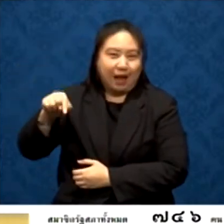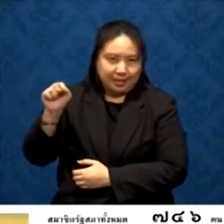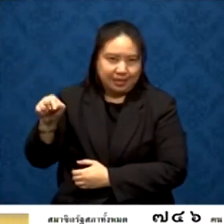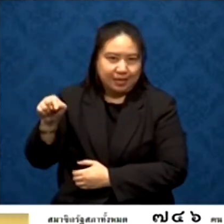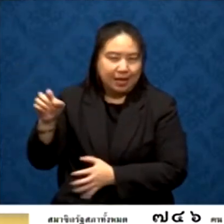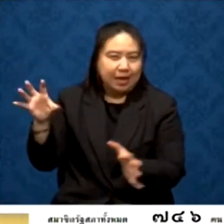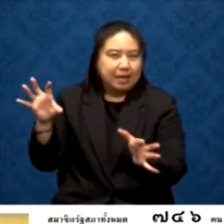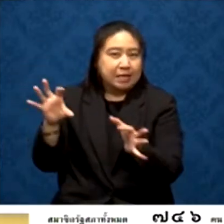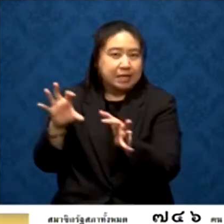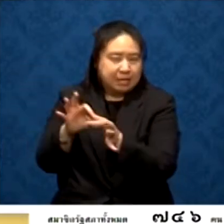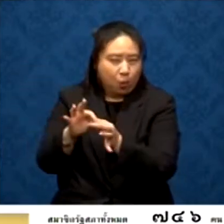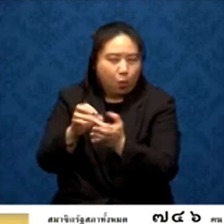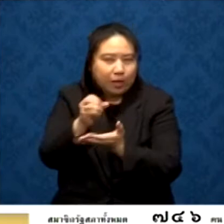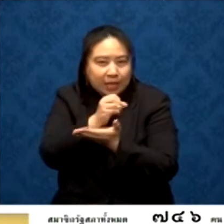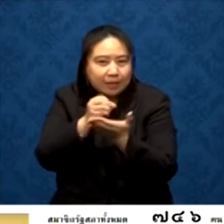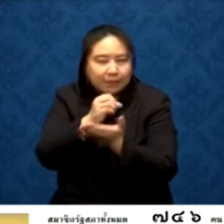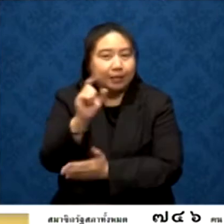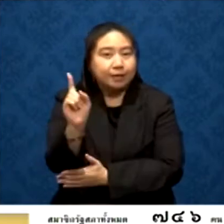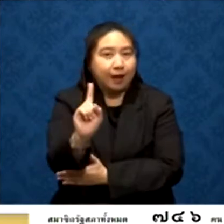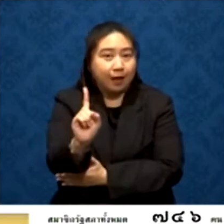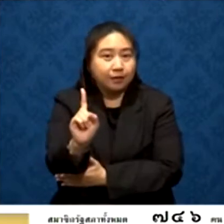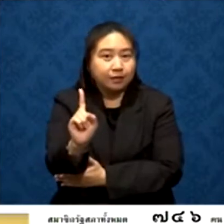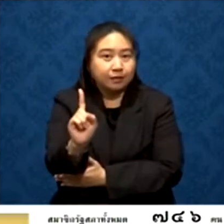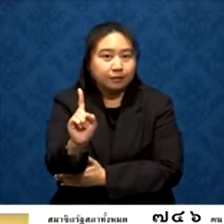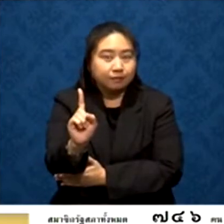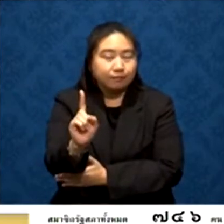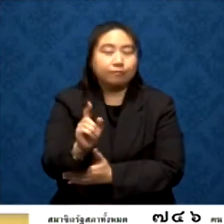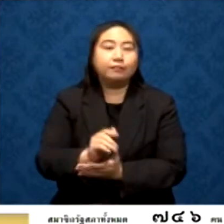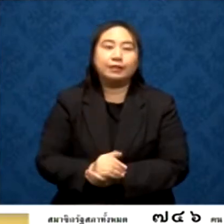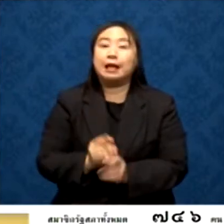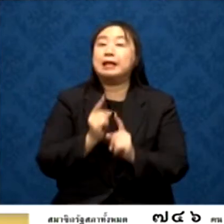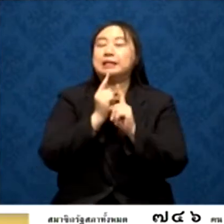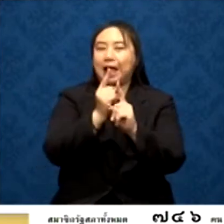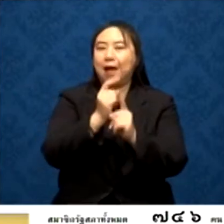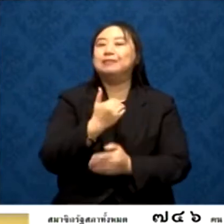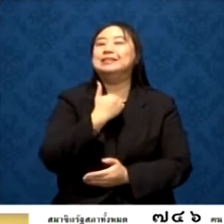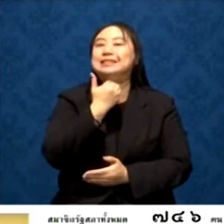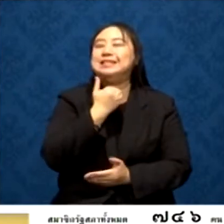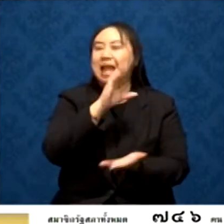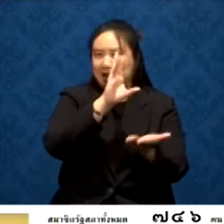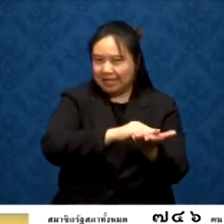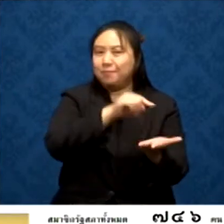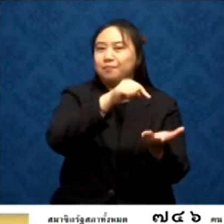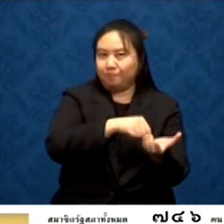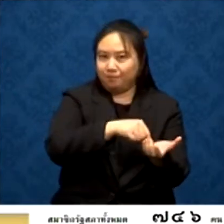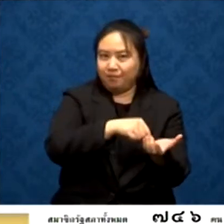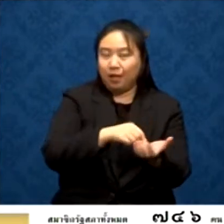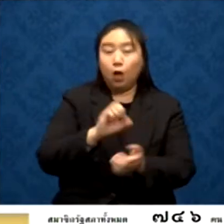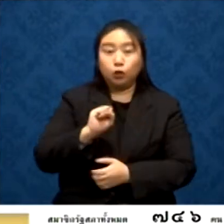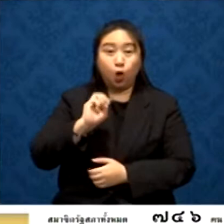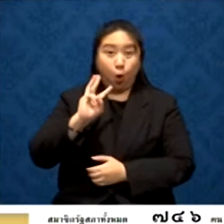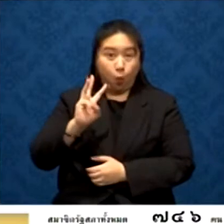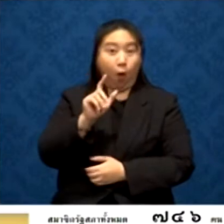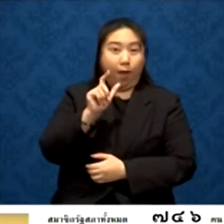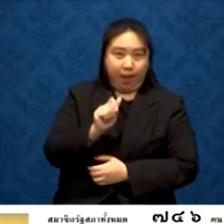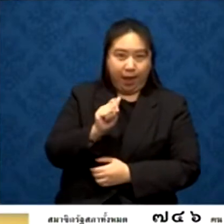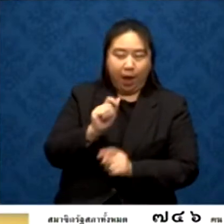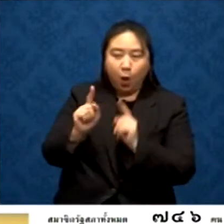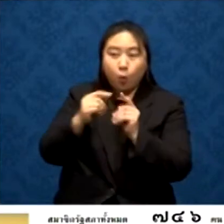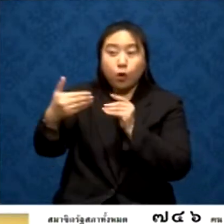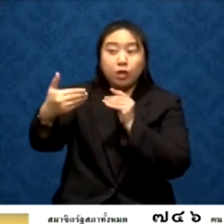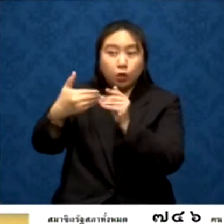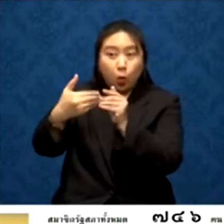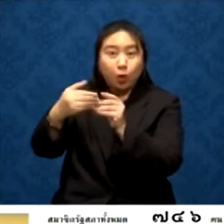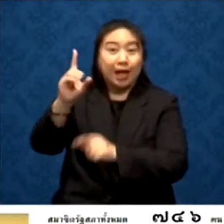ไรกับยาเสพติดตามที่ปรากฏในคลิปเสียงสว.ทรงเอคุยกับนายดีว่าธุรกิจไฟฟ้